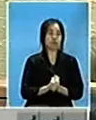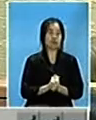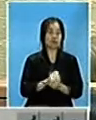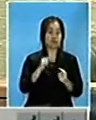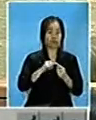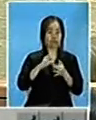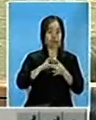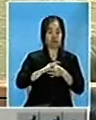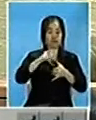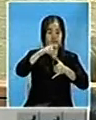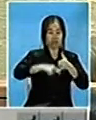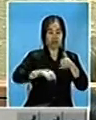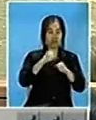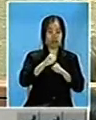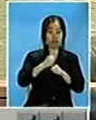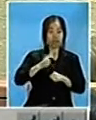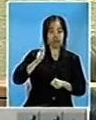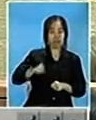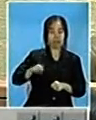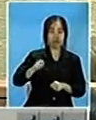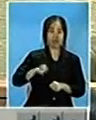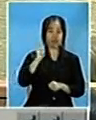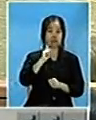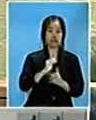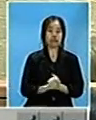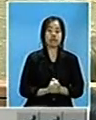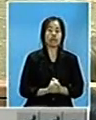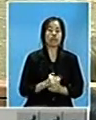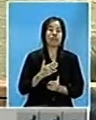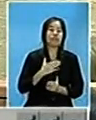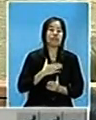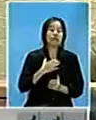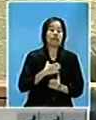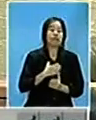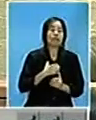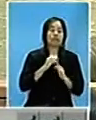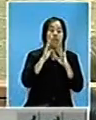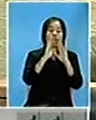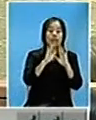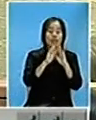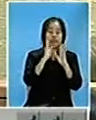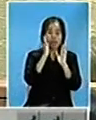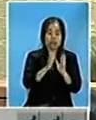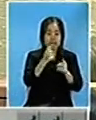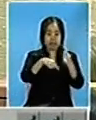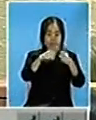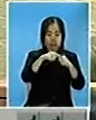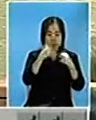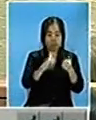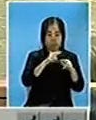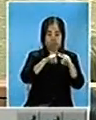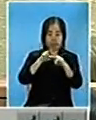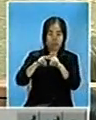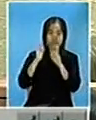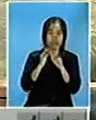ตุลาการรัฐธรรมนูญท่านประธานครับกับผมฝากไปถึงท่านผู้มาชี้แจงถึงแม้จะเป็นเจ้าหน้า